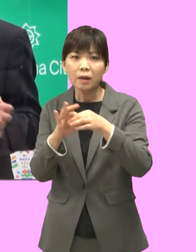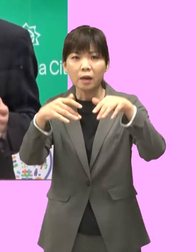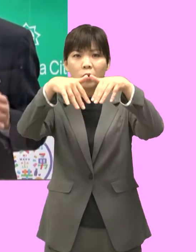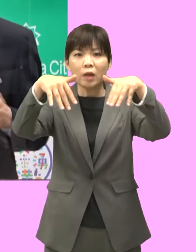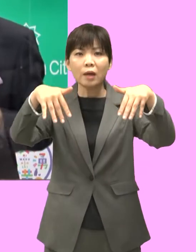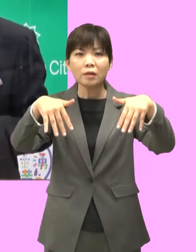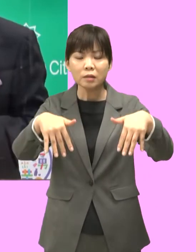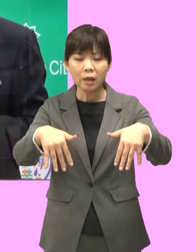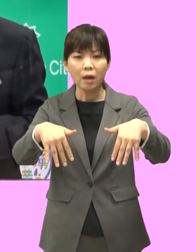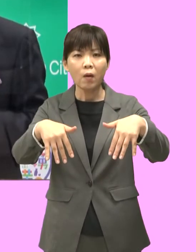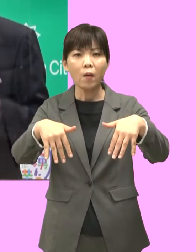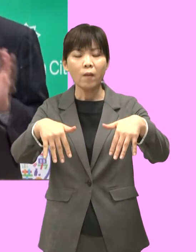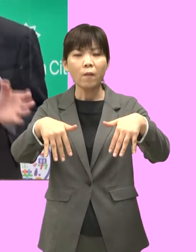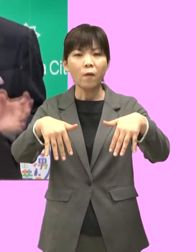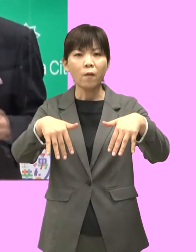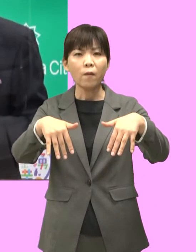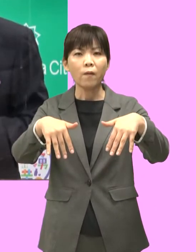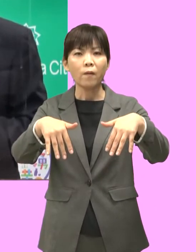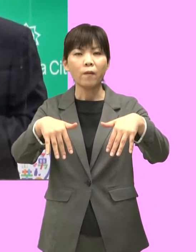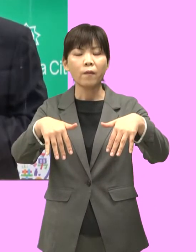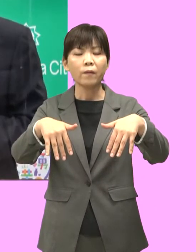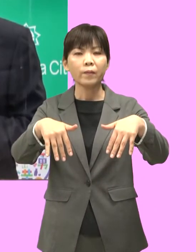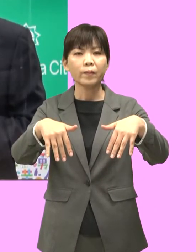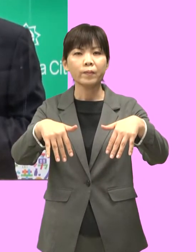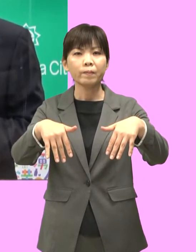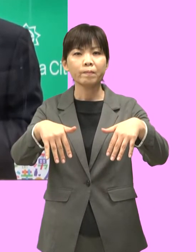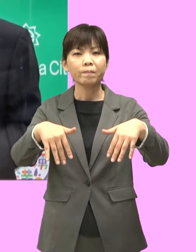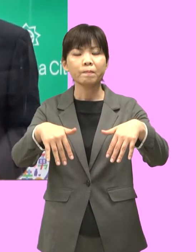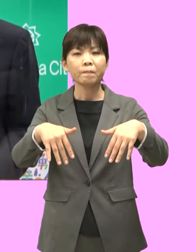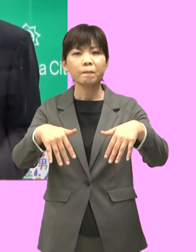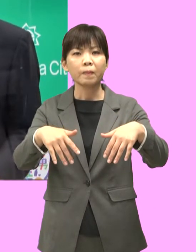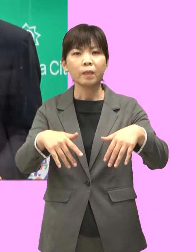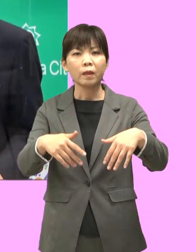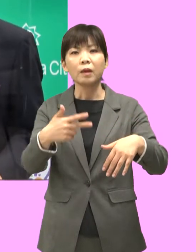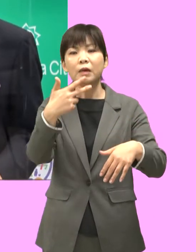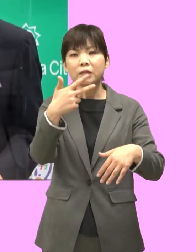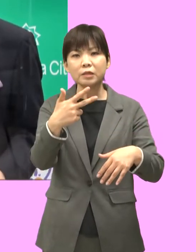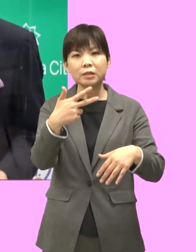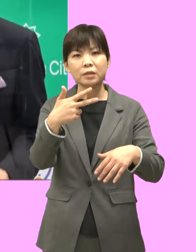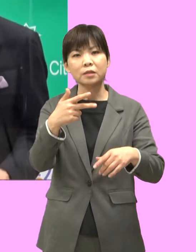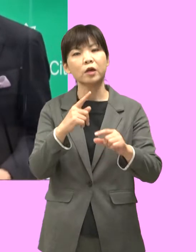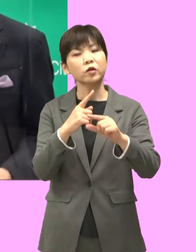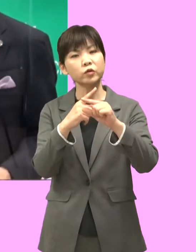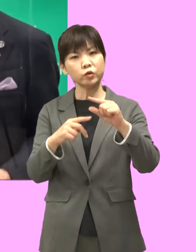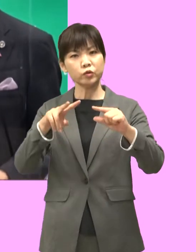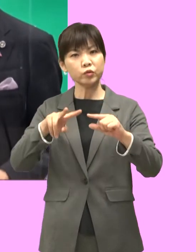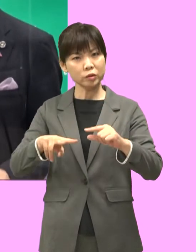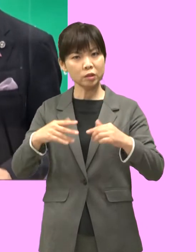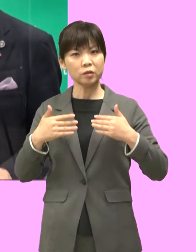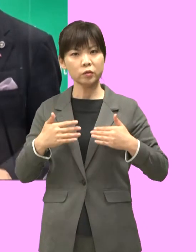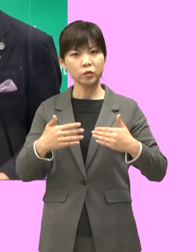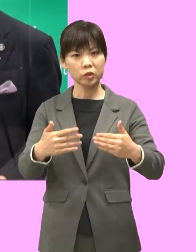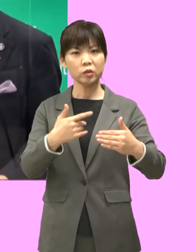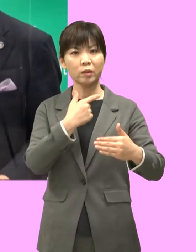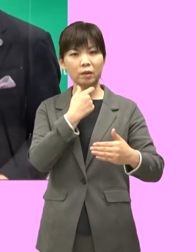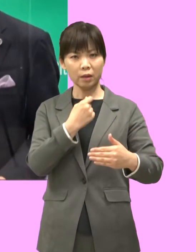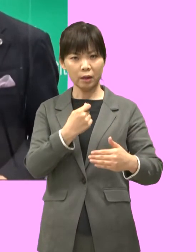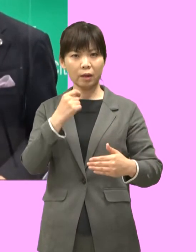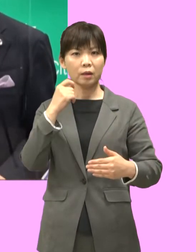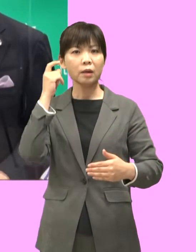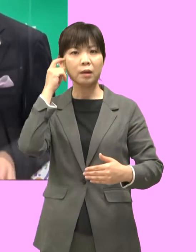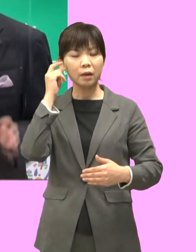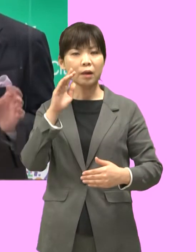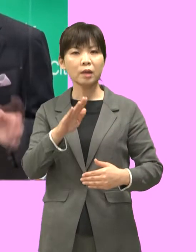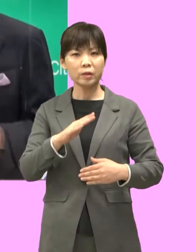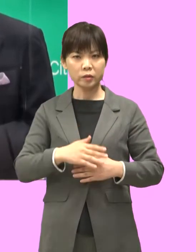をこれをまた市を挙げてですね、私としては作っていきたいというふうに思っています。そ